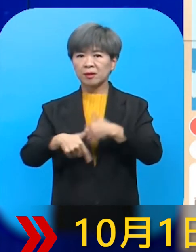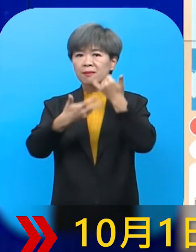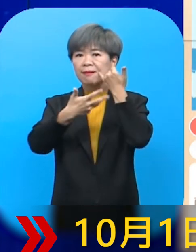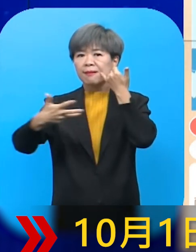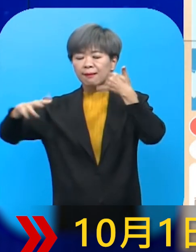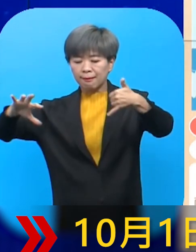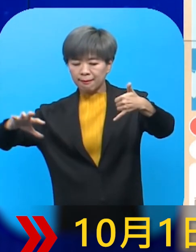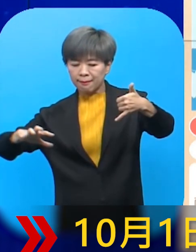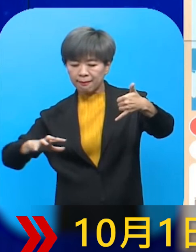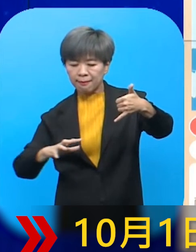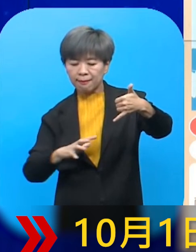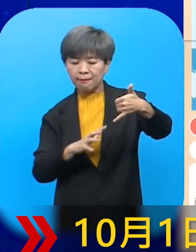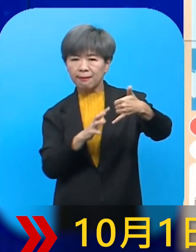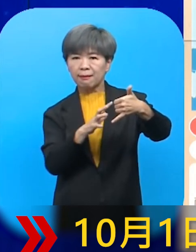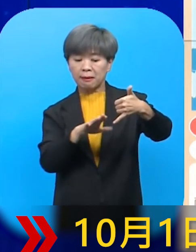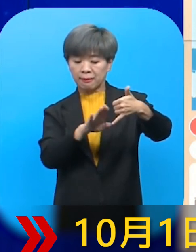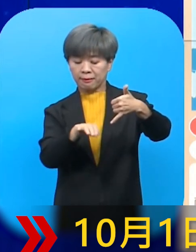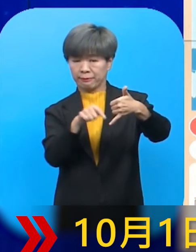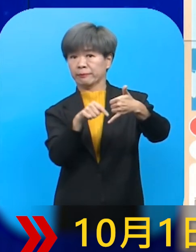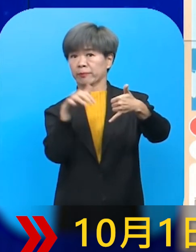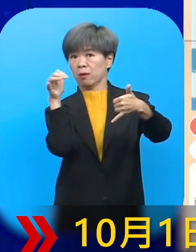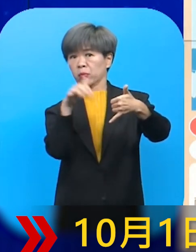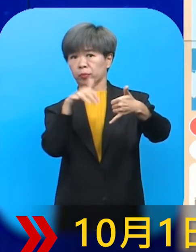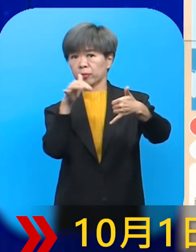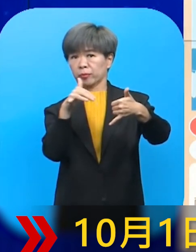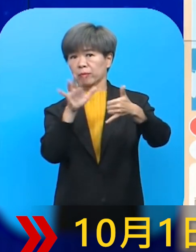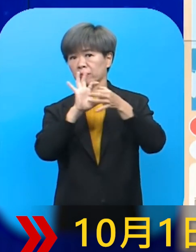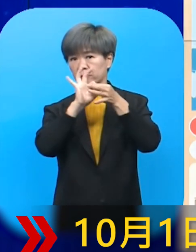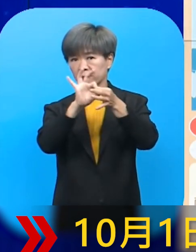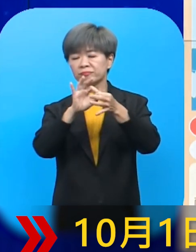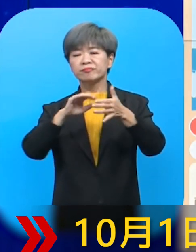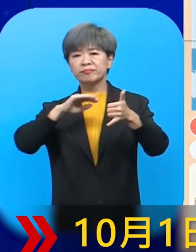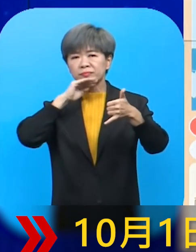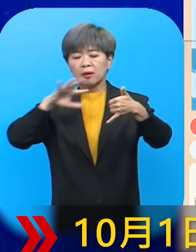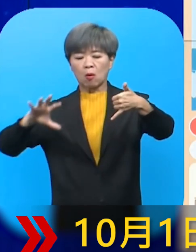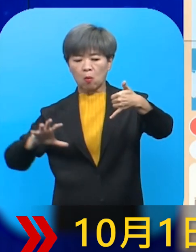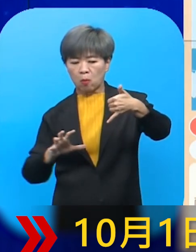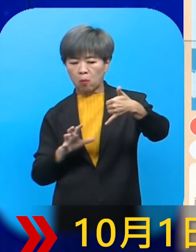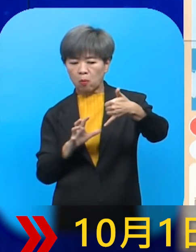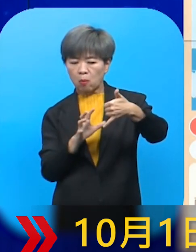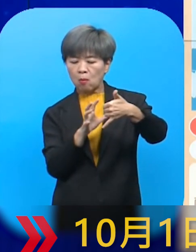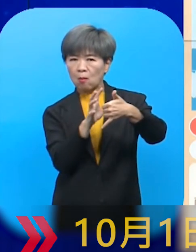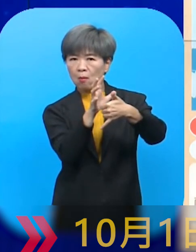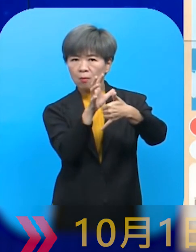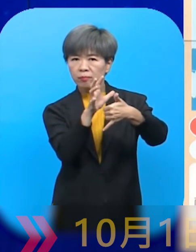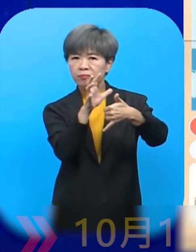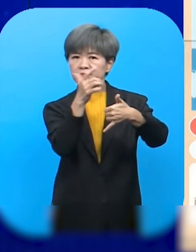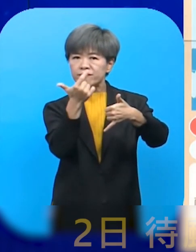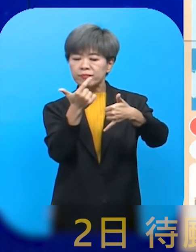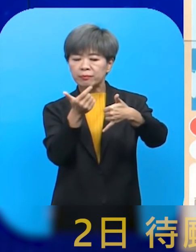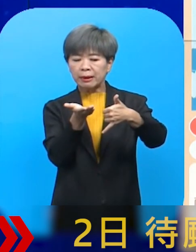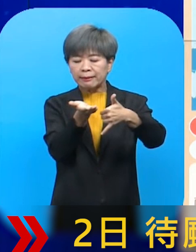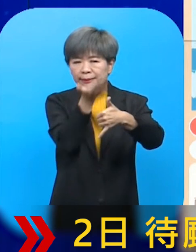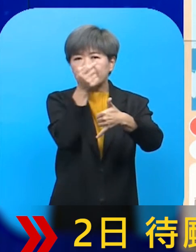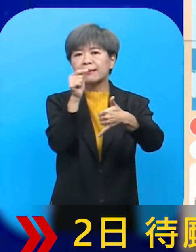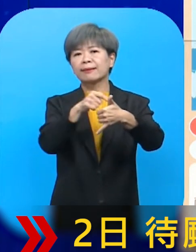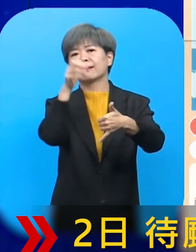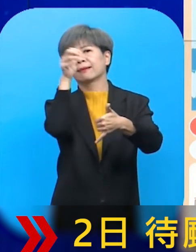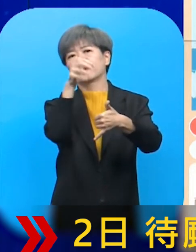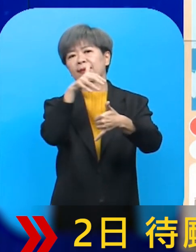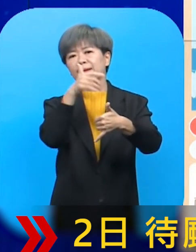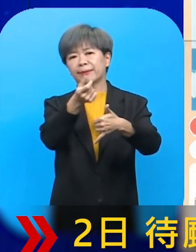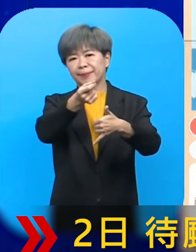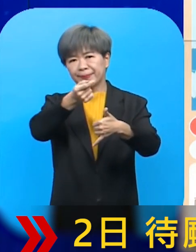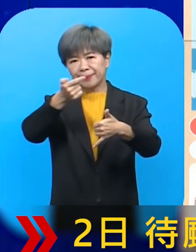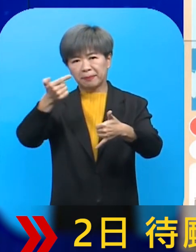湾，这时候南台湾的降雨还是持续着，等到台风要通过台湾之后，开始换北台湾的下雨也会开始